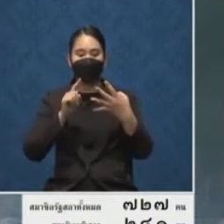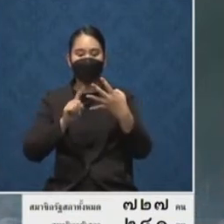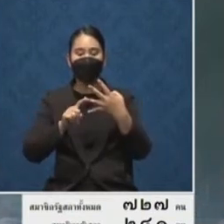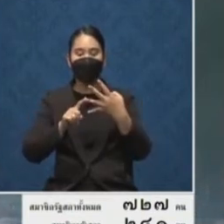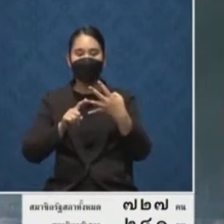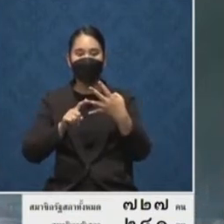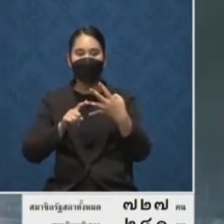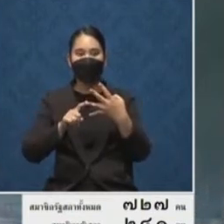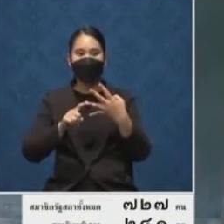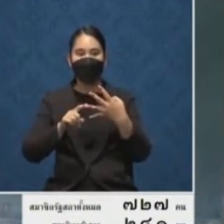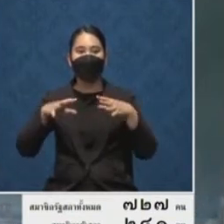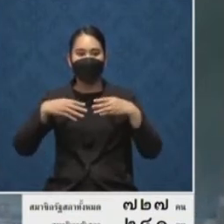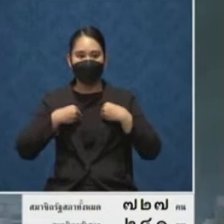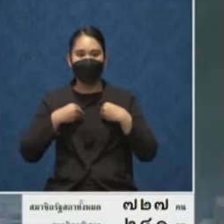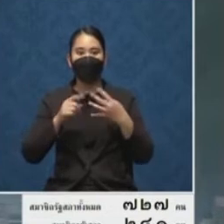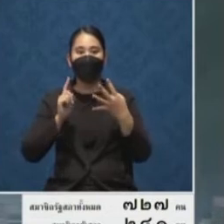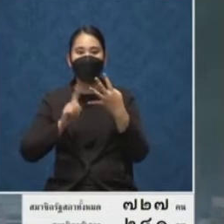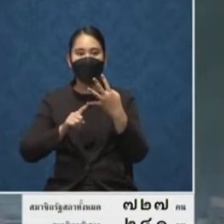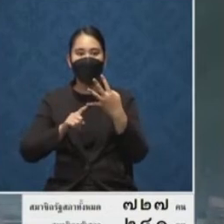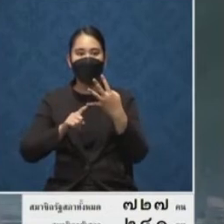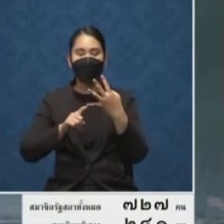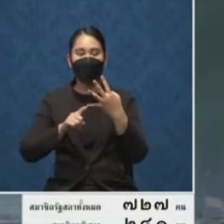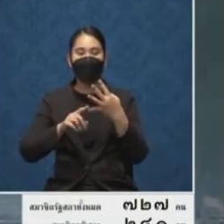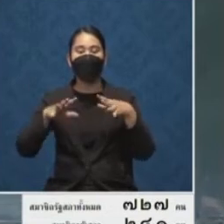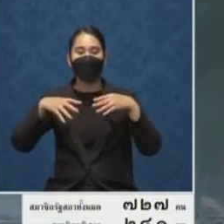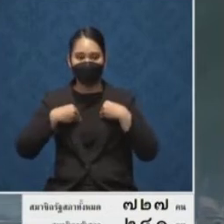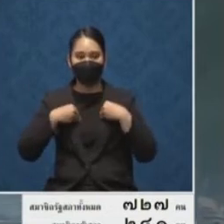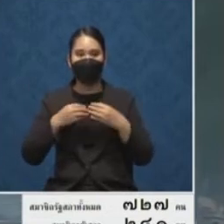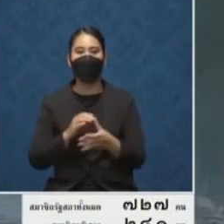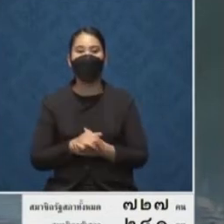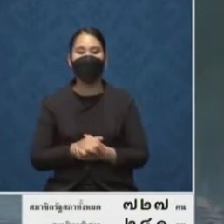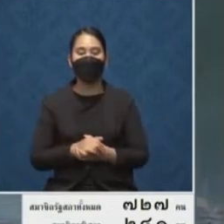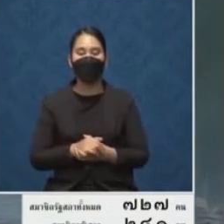การ3รับหลักการ4รับหลักการ